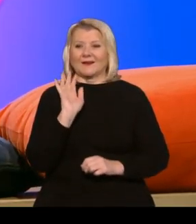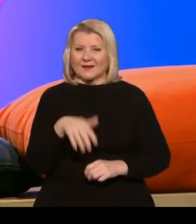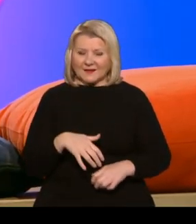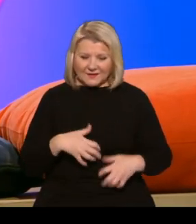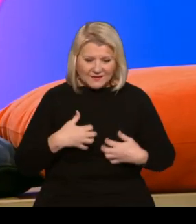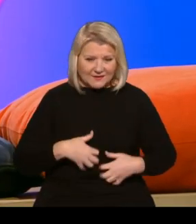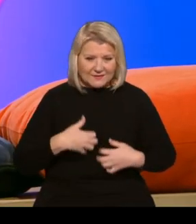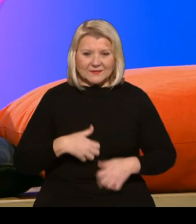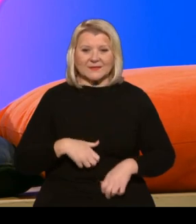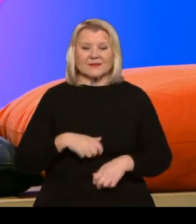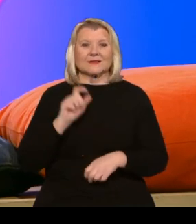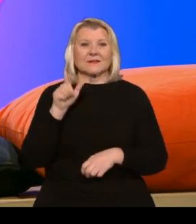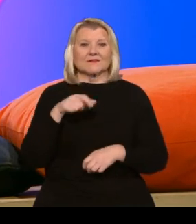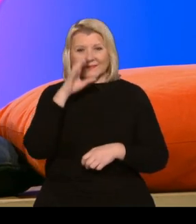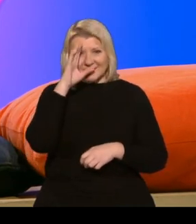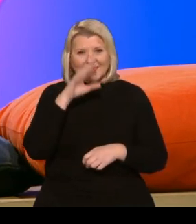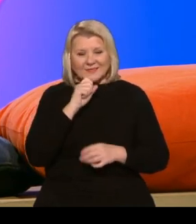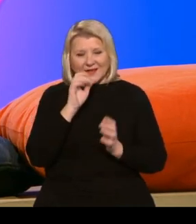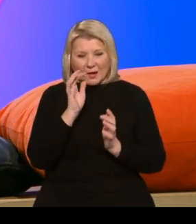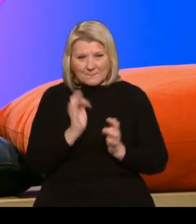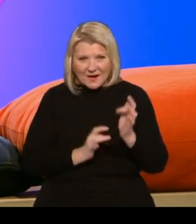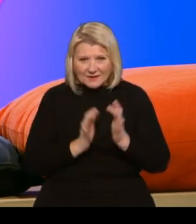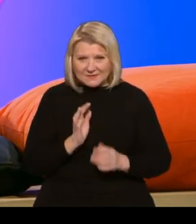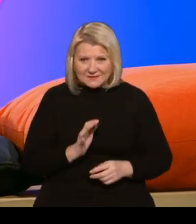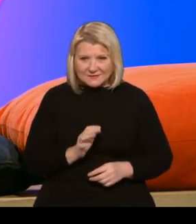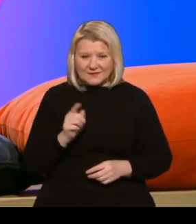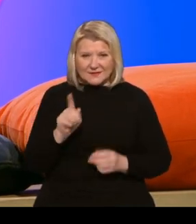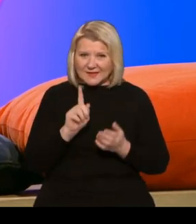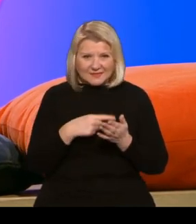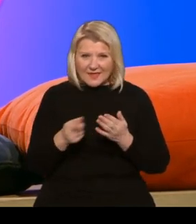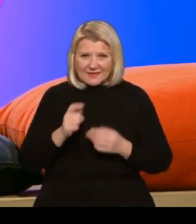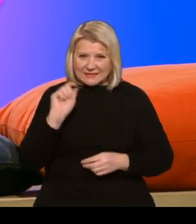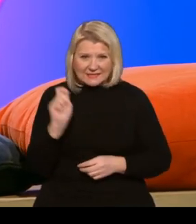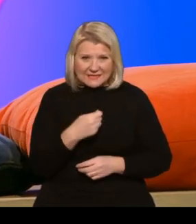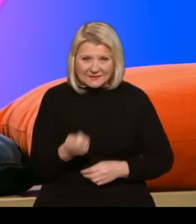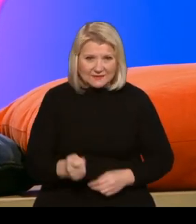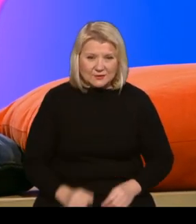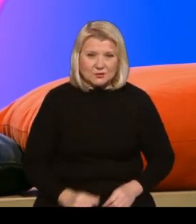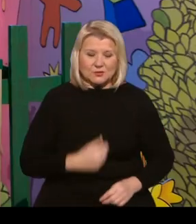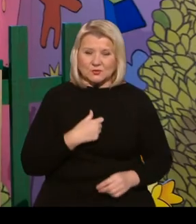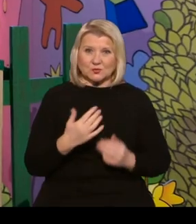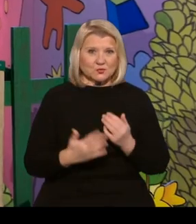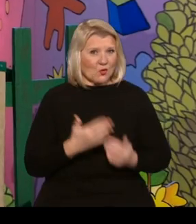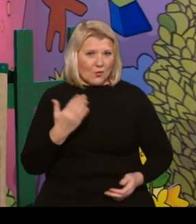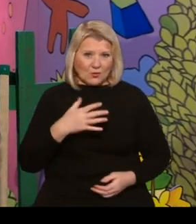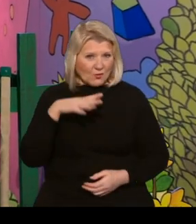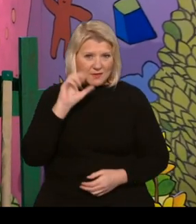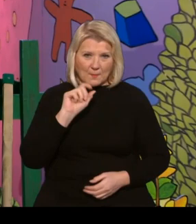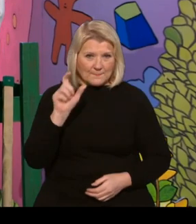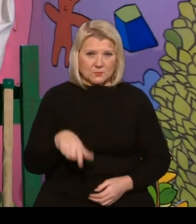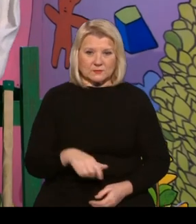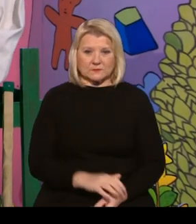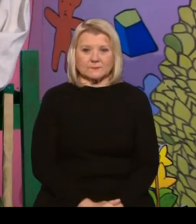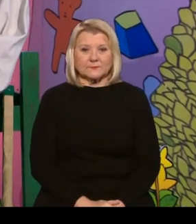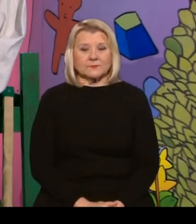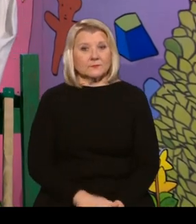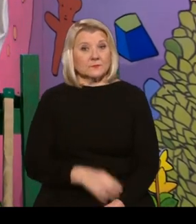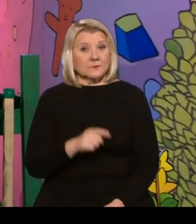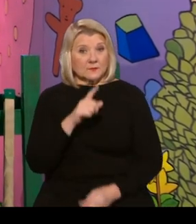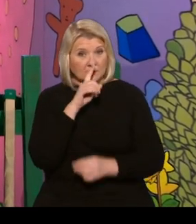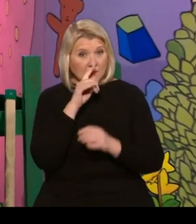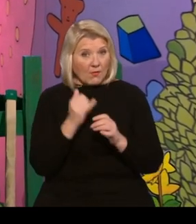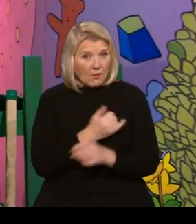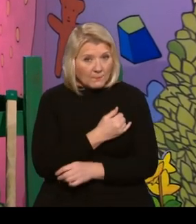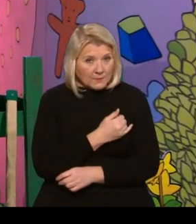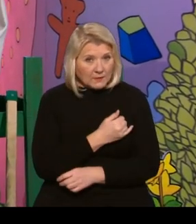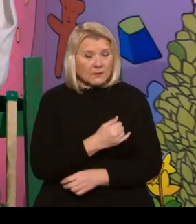Ty jsi děda Martin a ne rytíř, já tě skoro nepoznal. Ale to se pleteš, milý Františku, já